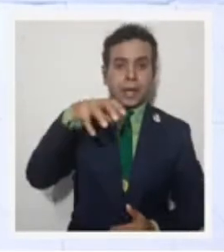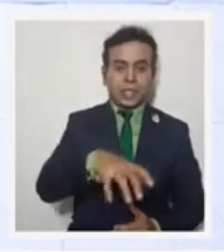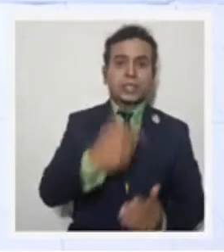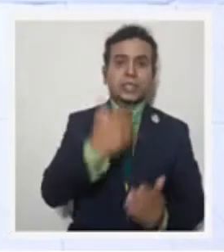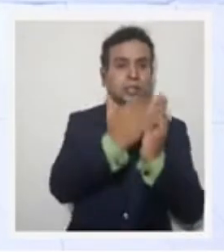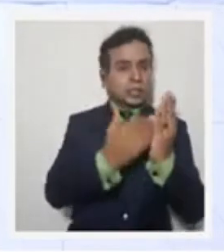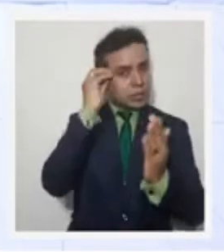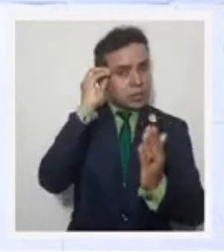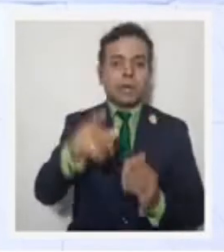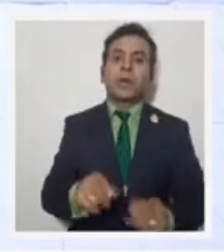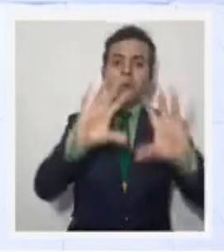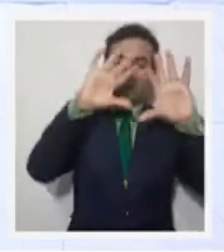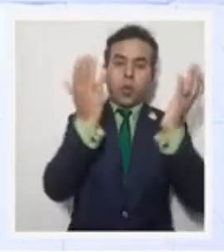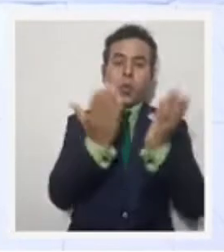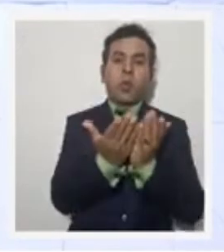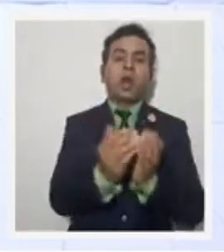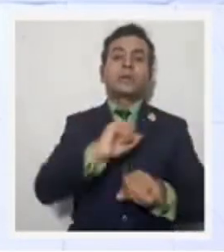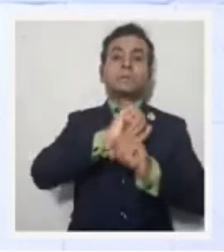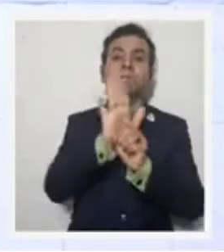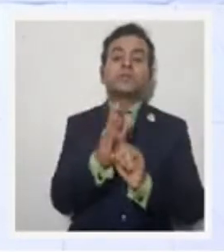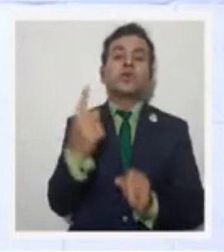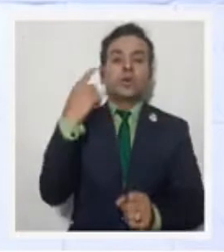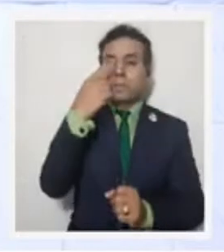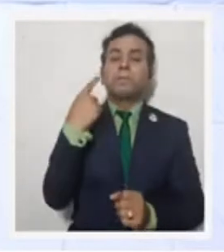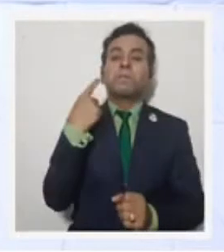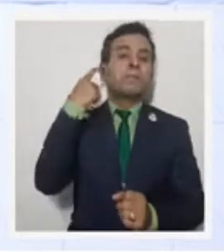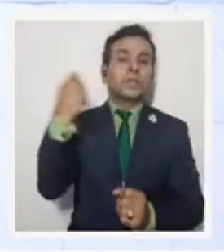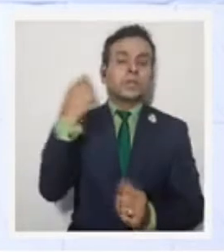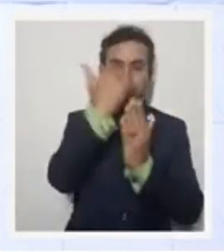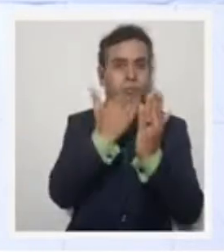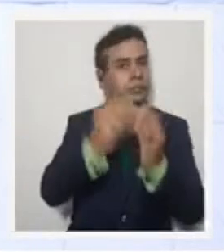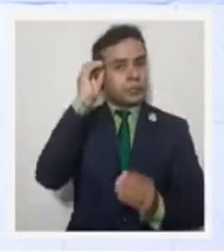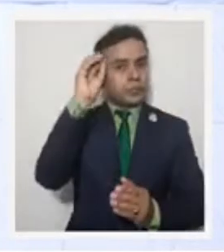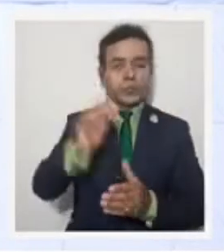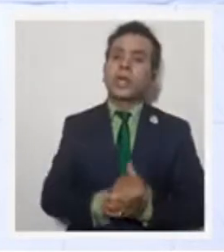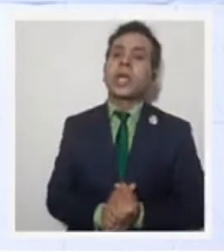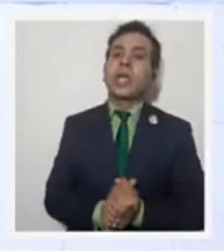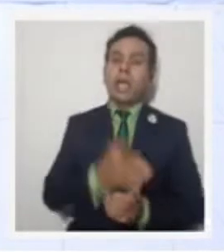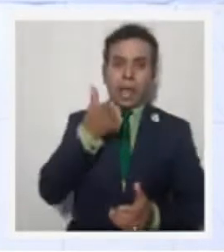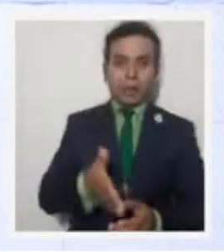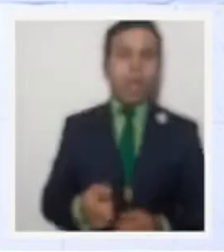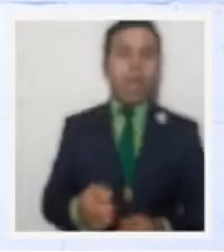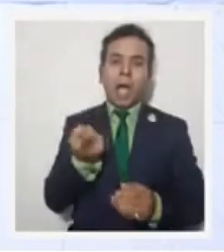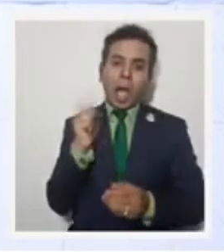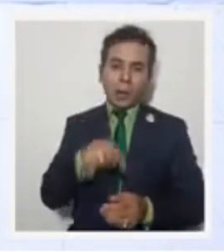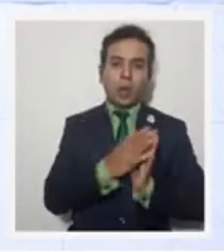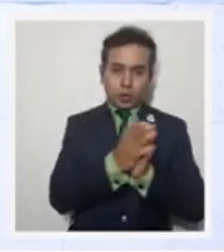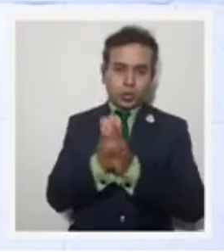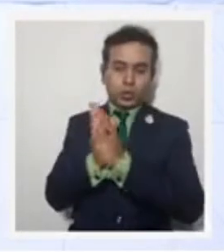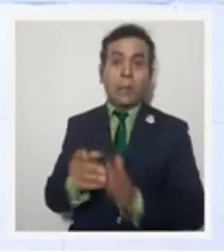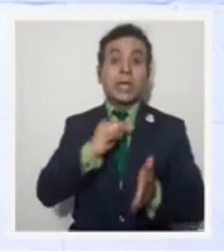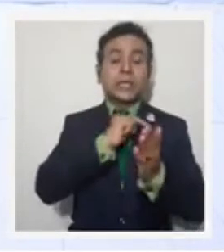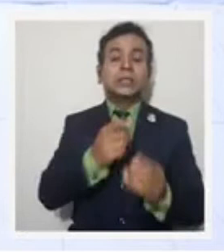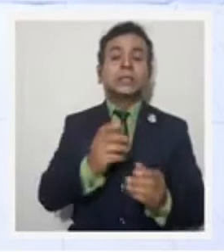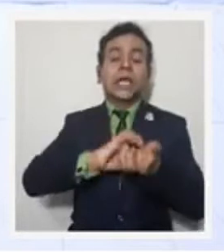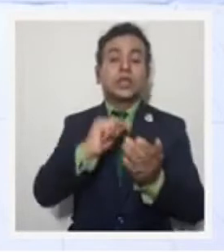এই ছিল বাংলাদেশ এবং বিশ্ব পরিস্থিতি কোভিড-19 বিষয়ক। শেষ কথা হলো যে আমরা যদি নিয়ম না